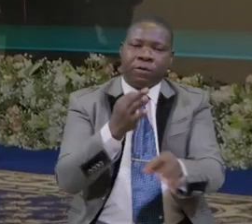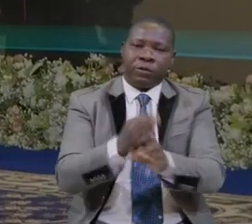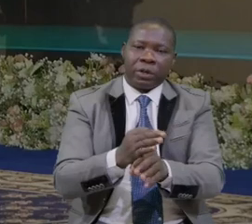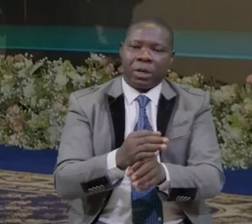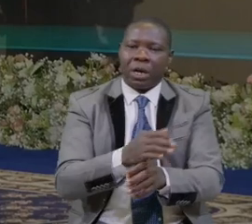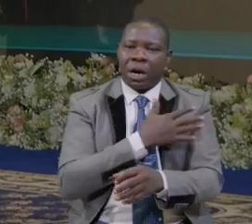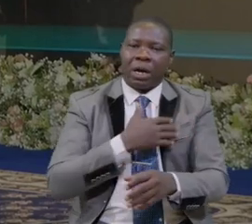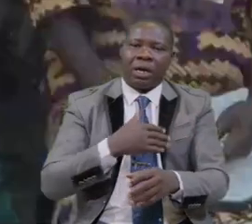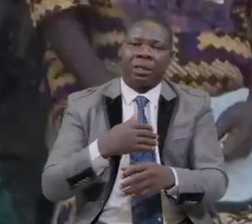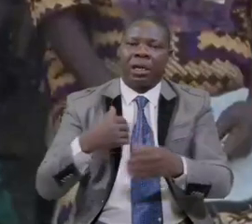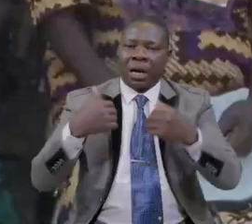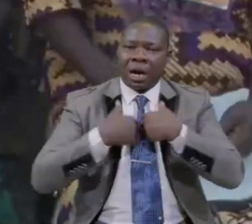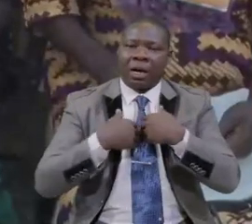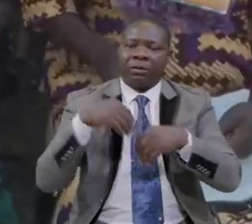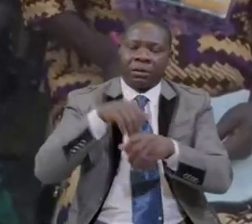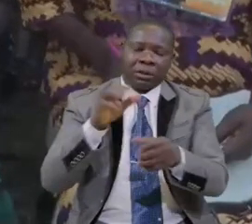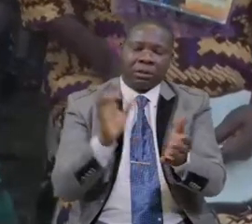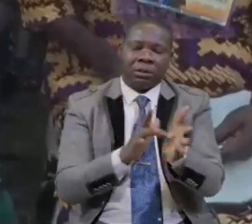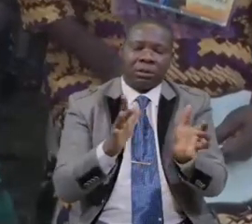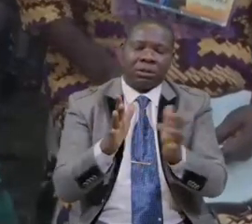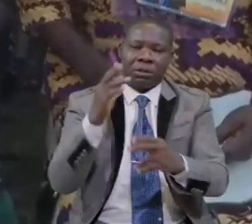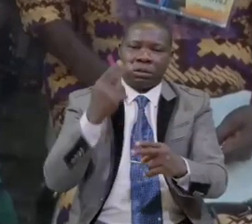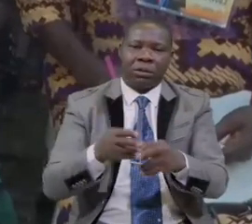aies, que tu puisses l'avoir.